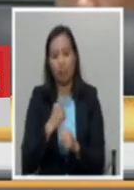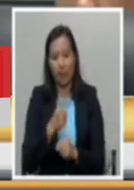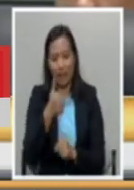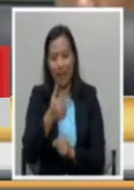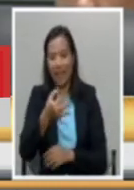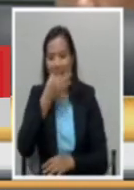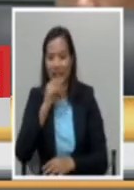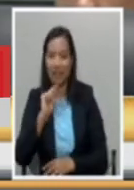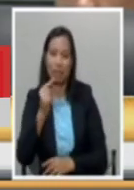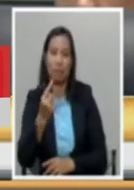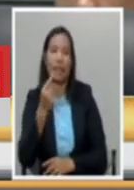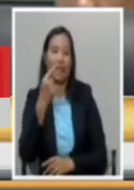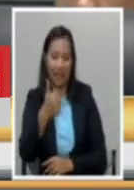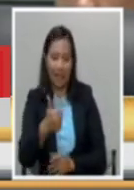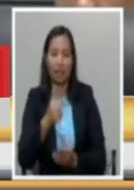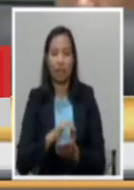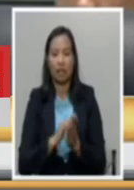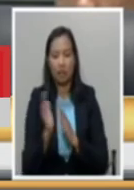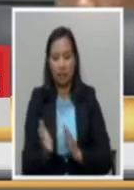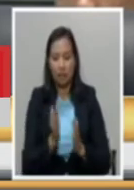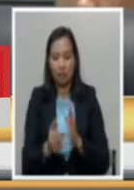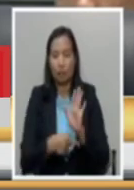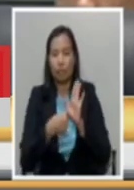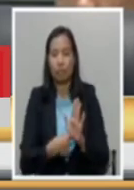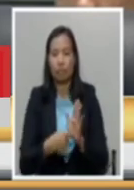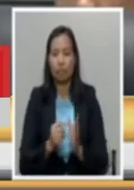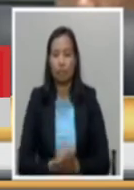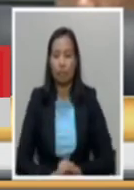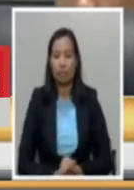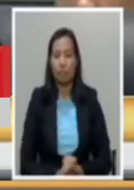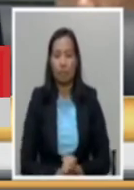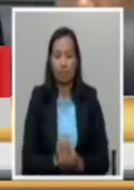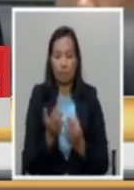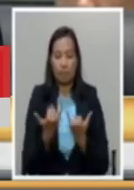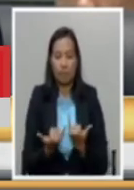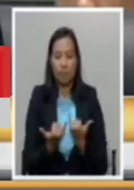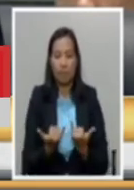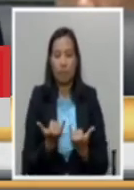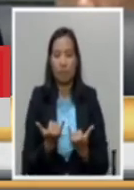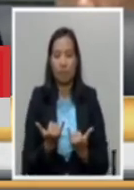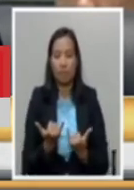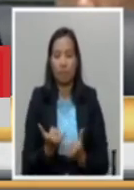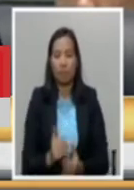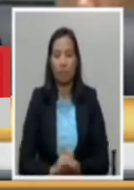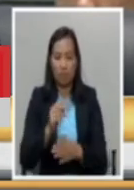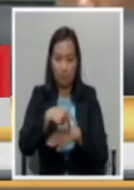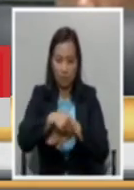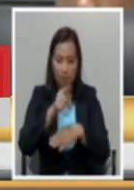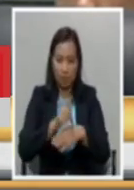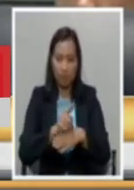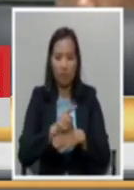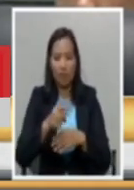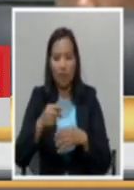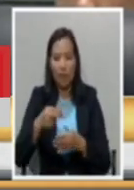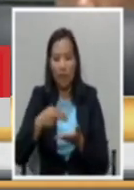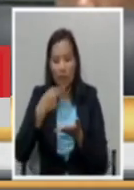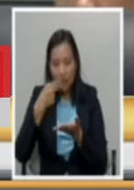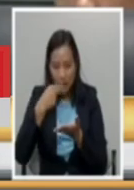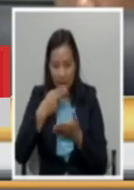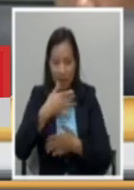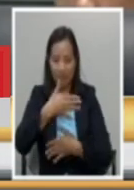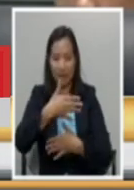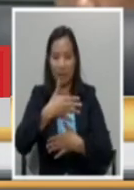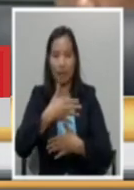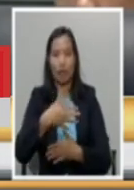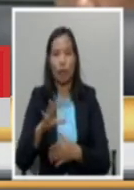ใหม่เกิดขึ้นในกระบวนการนี้ครับท่านประธานยกตัวอย่างเช่นวันนี้ครับท่านประธาน ท่านประธานจะไปกินก๋วยจั๊บอยู่ที่เยาวราชท่าน